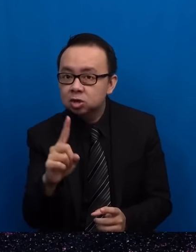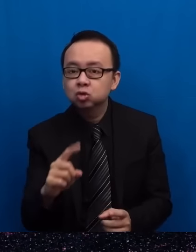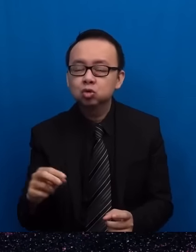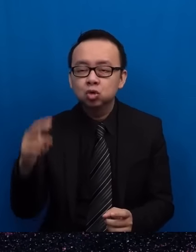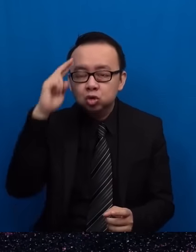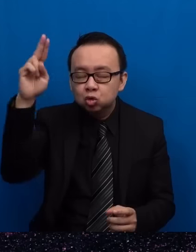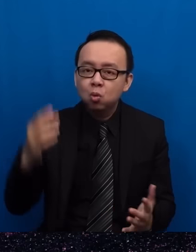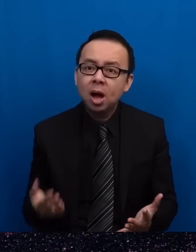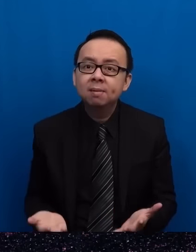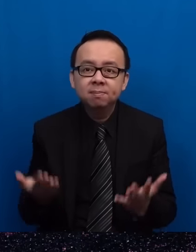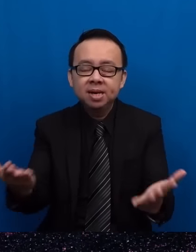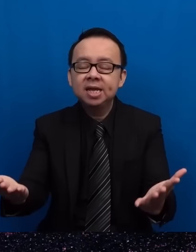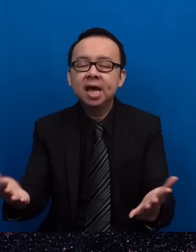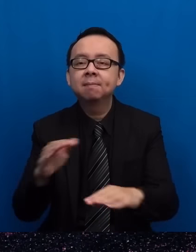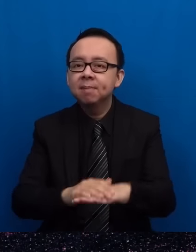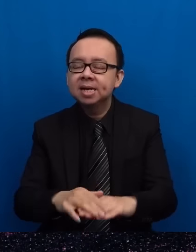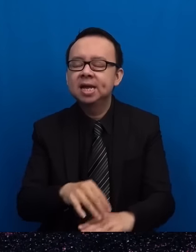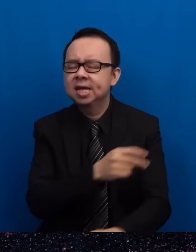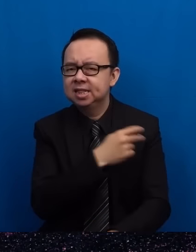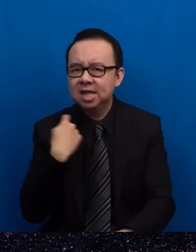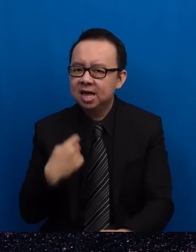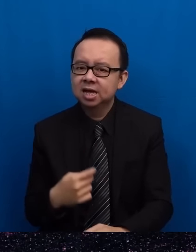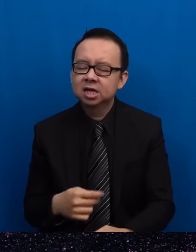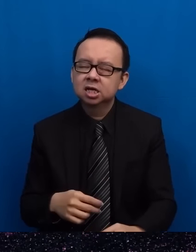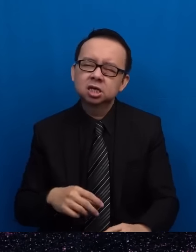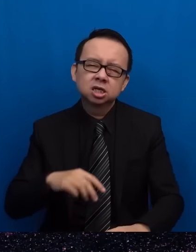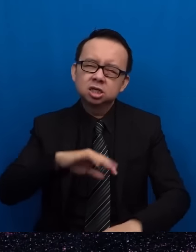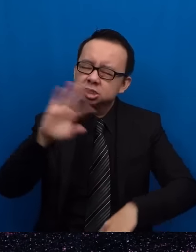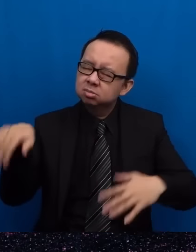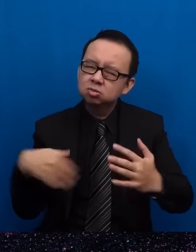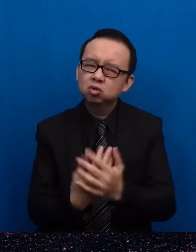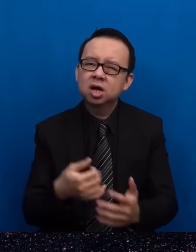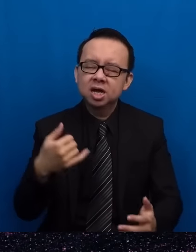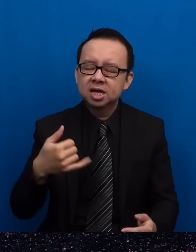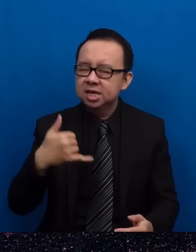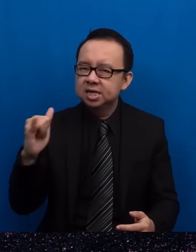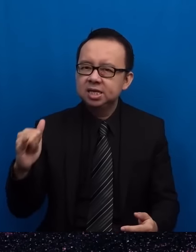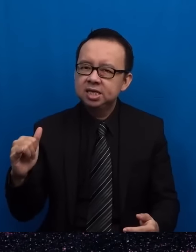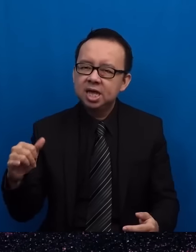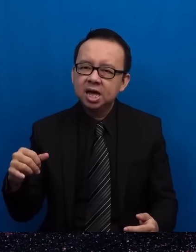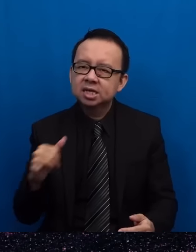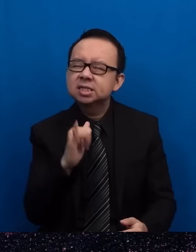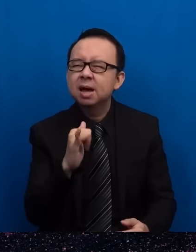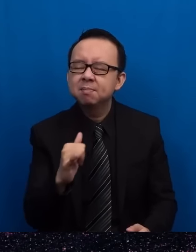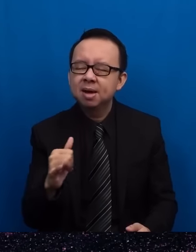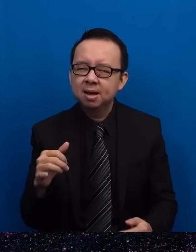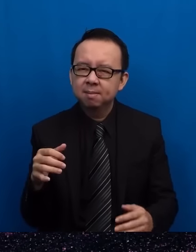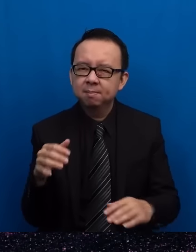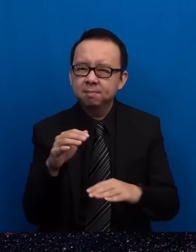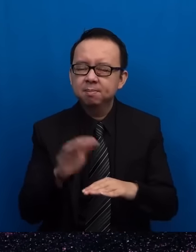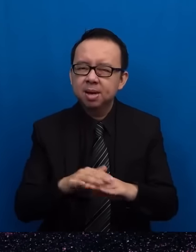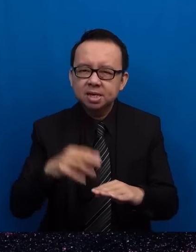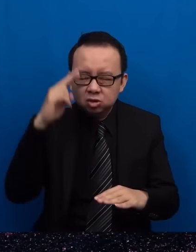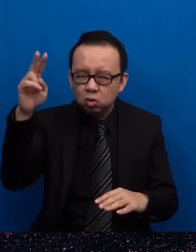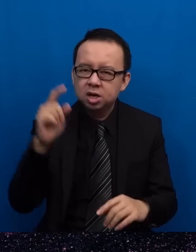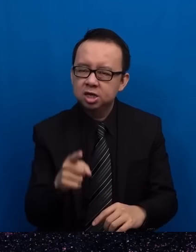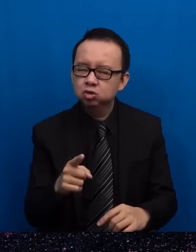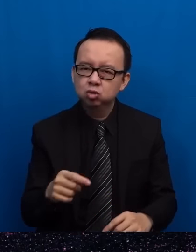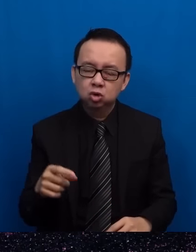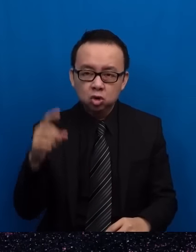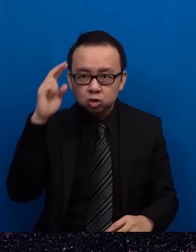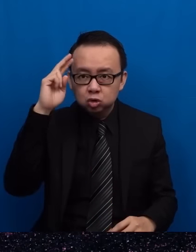benar. Segala sesuatu yang berkenan kepada Allah. Tak satu pun itu yang akan Tuhan abaikan dalam kehidupan kita. Tuhan pasti